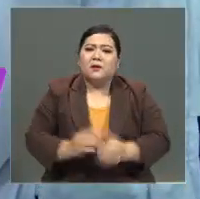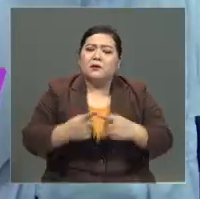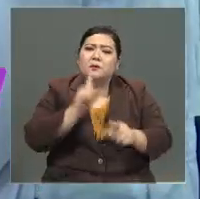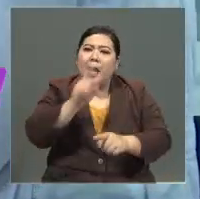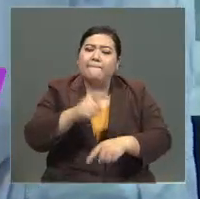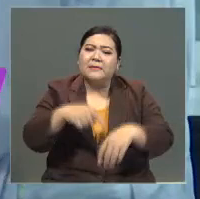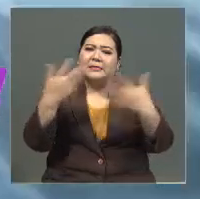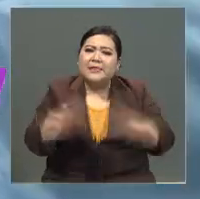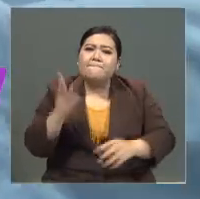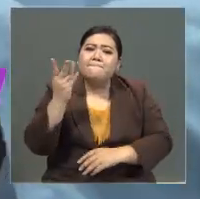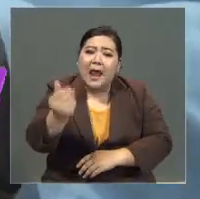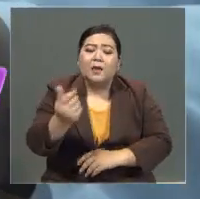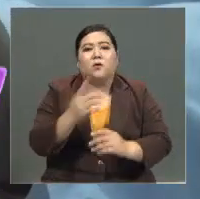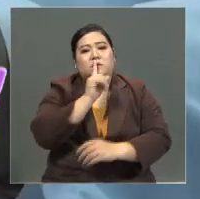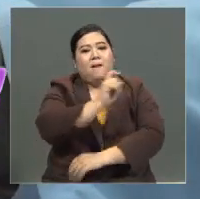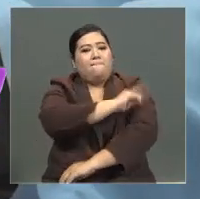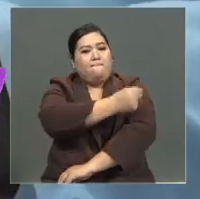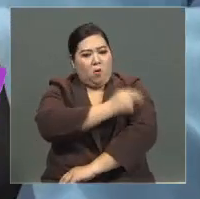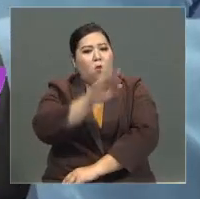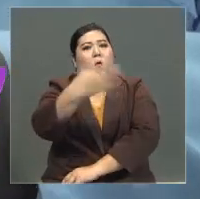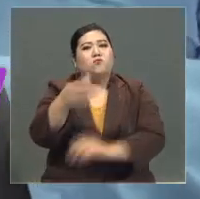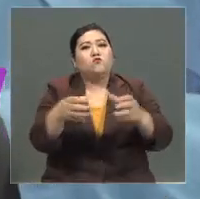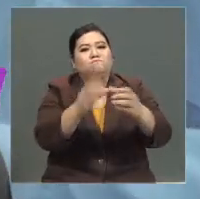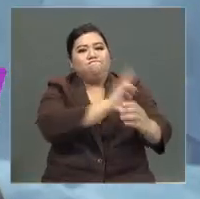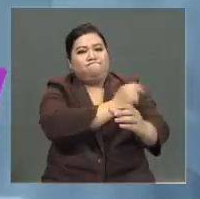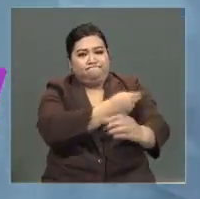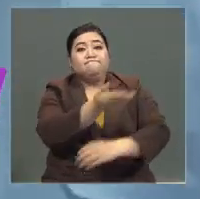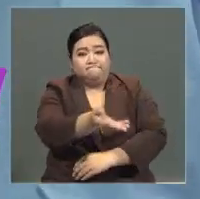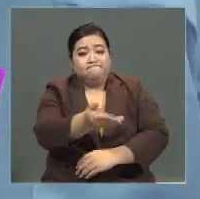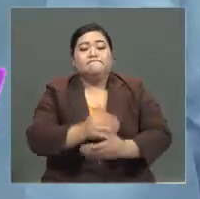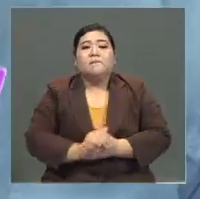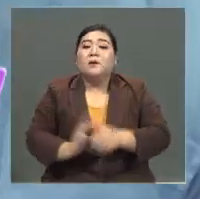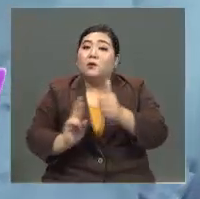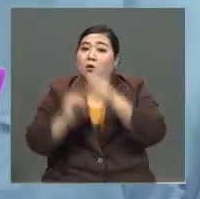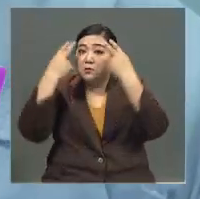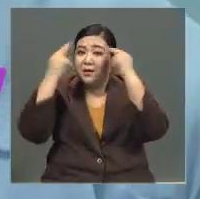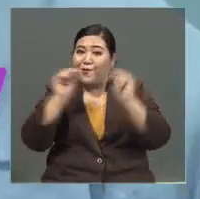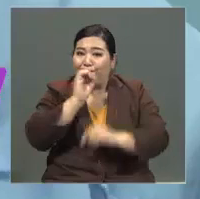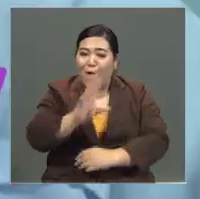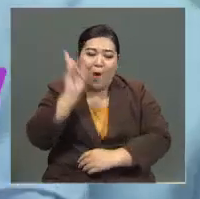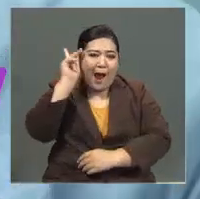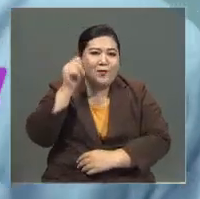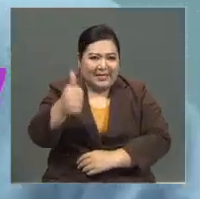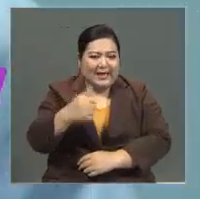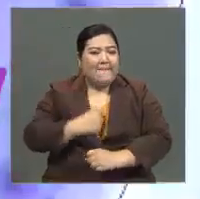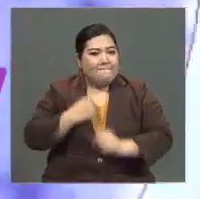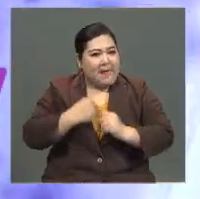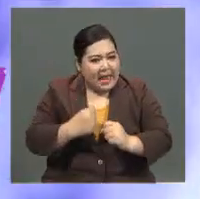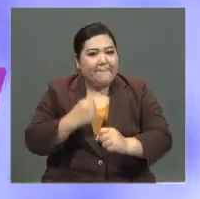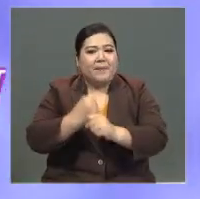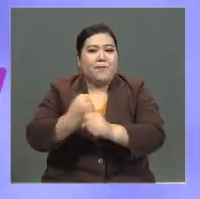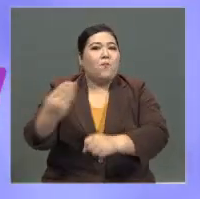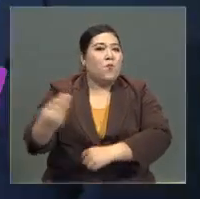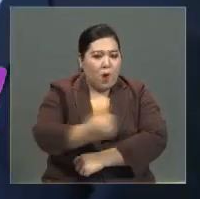เมื่อไหร่อันนี้ต้องไปถามจากทีมแพทย์นะคะแต่เท่าที่ทราบเนี่ยทางท่านอนุทินบอกว่ามีข่าวดีซึ่งก็พยายามจะเร่งให้เร็ว